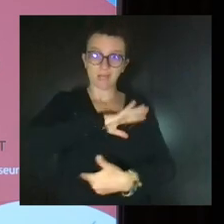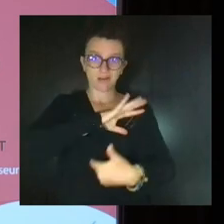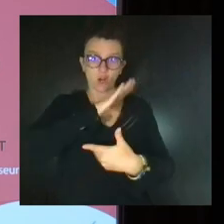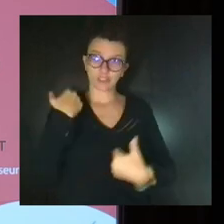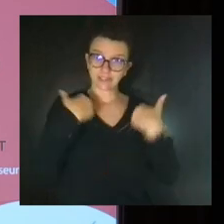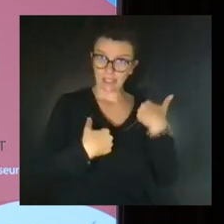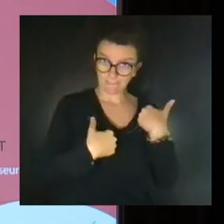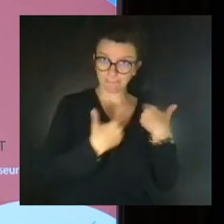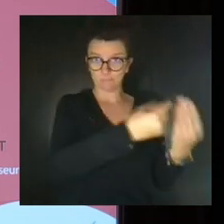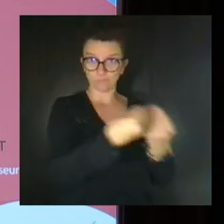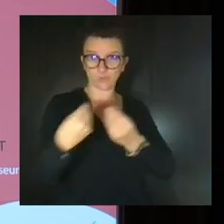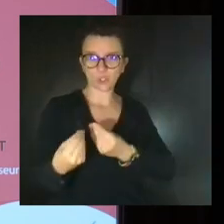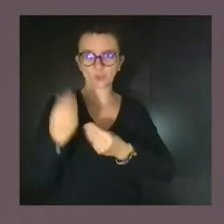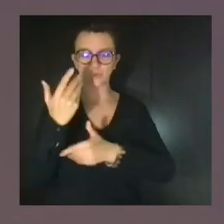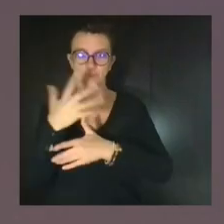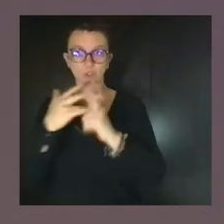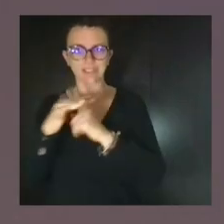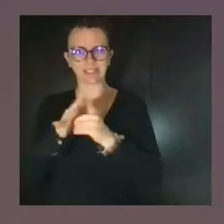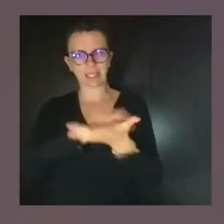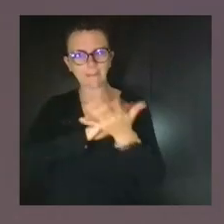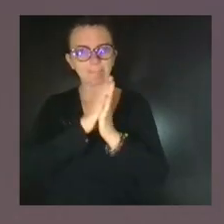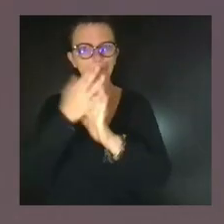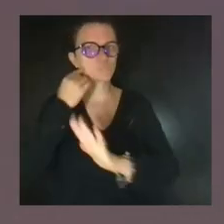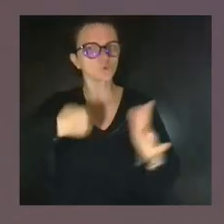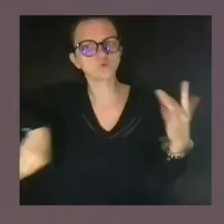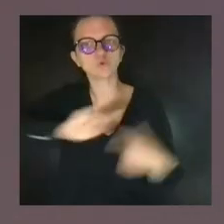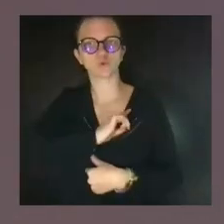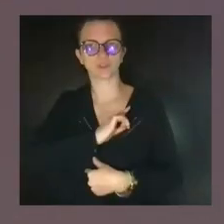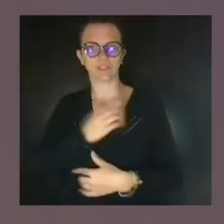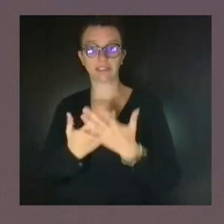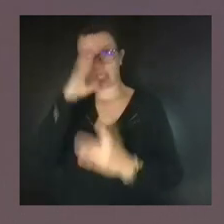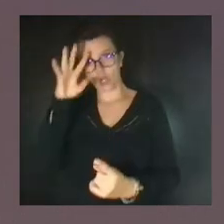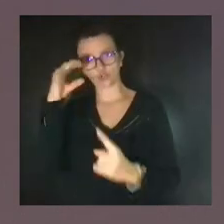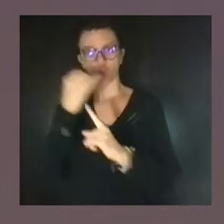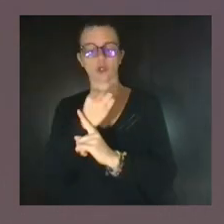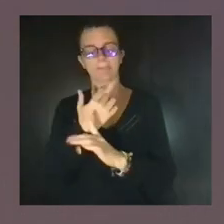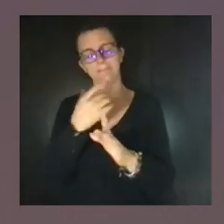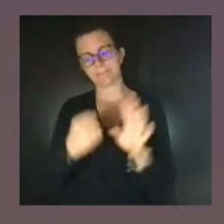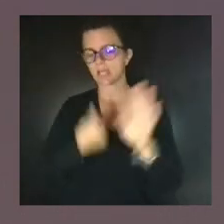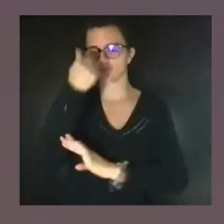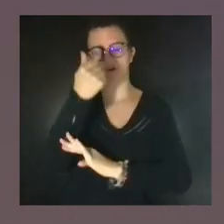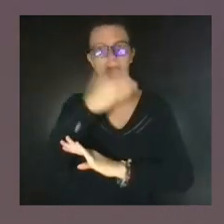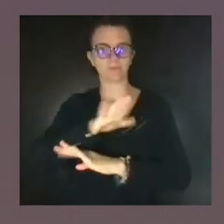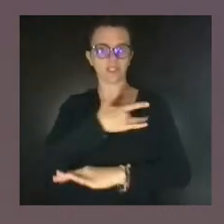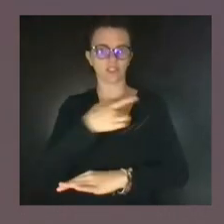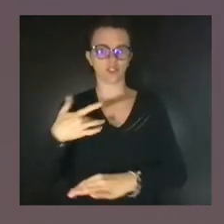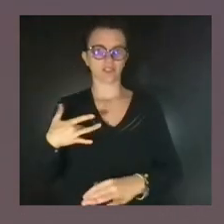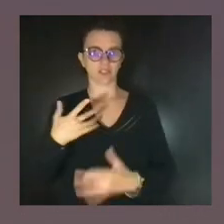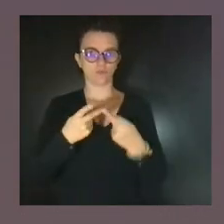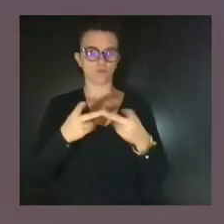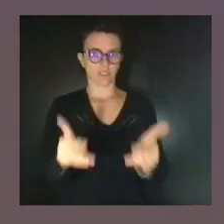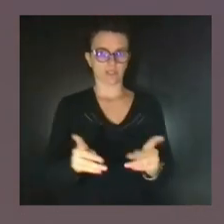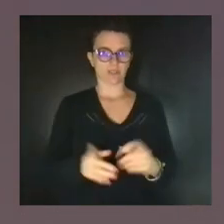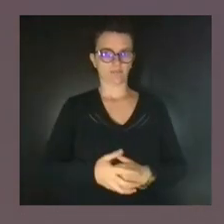pour tous. Et c'est pour ça que c'est un enjeu majeur, un enjeu de santé publique au sens large du terme. Alors,